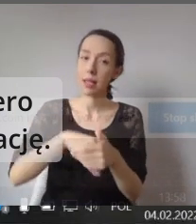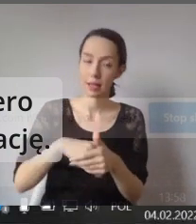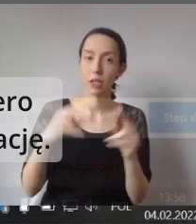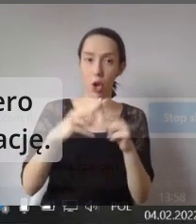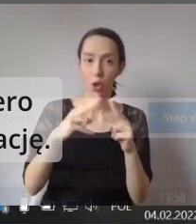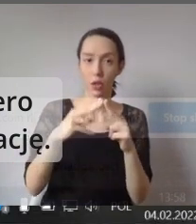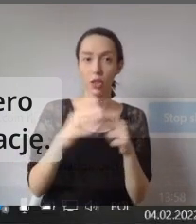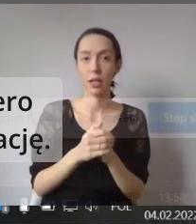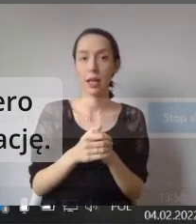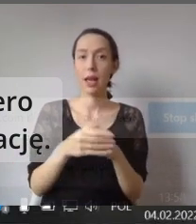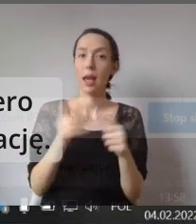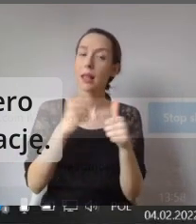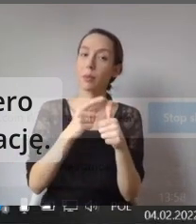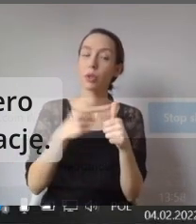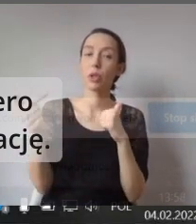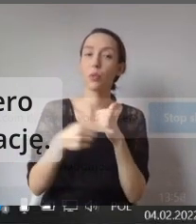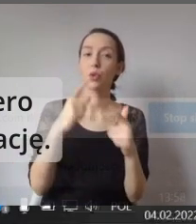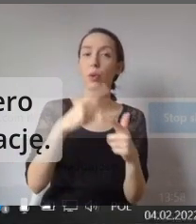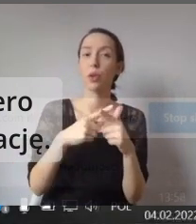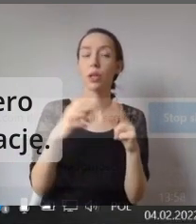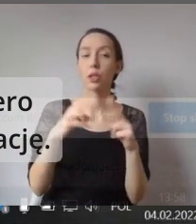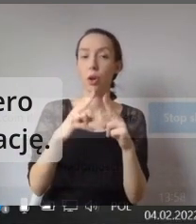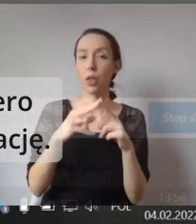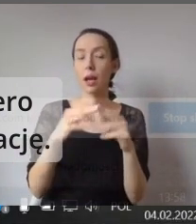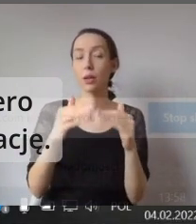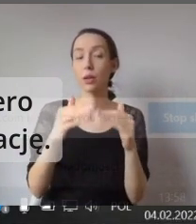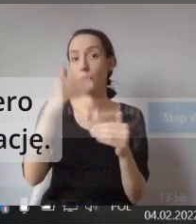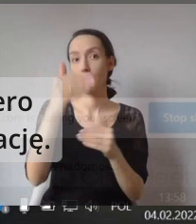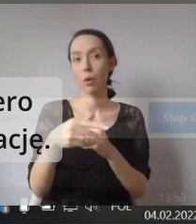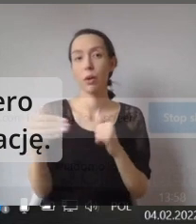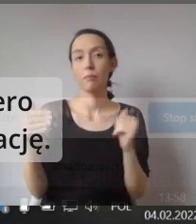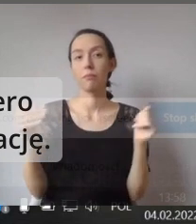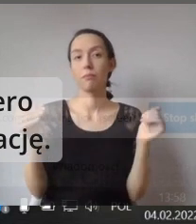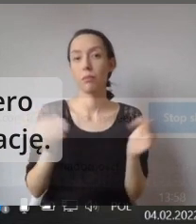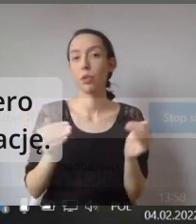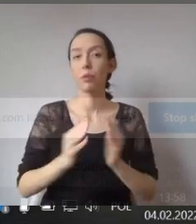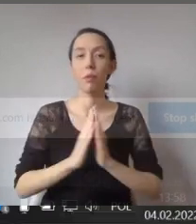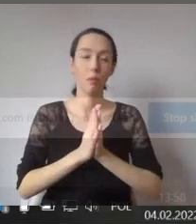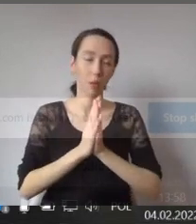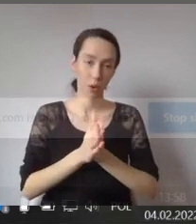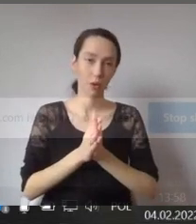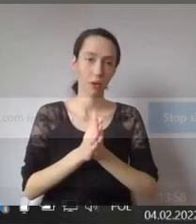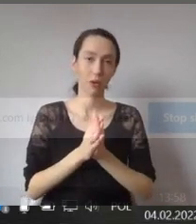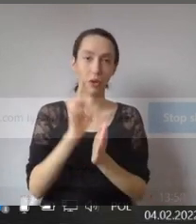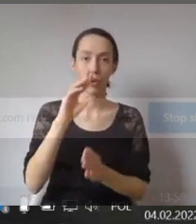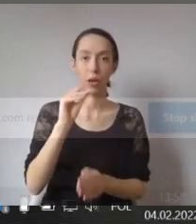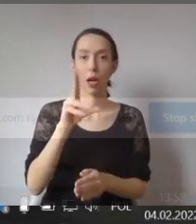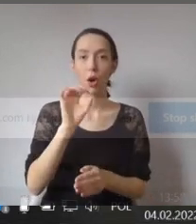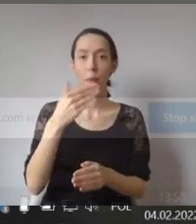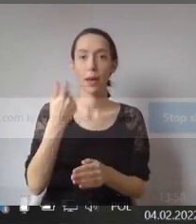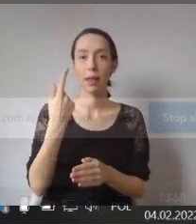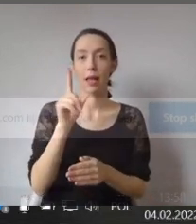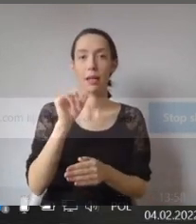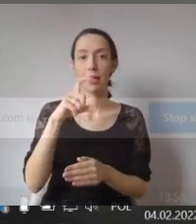kogoś dodać do kontaktów i dopiero następnie mamy możliwość poprosić tą osobę o rekomendację. I teraz tak, wyszukujemy ją